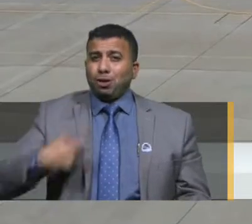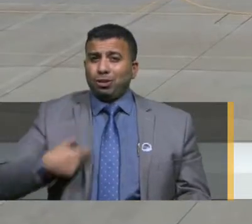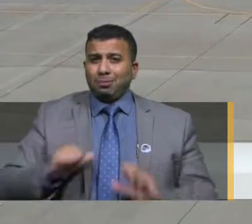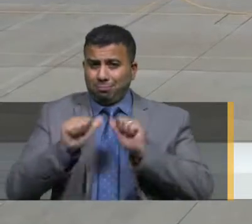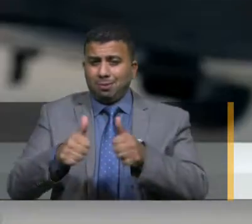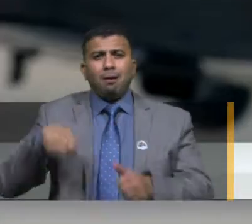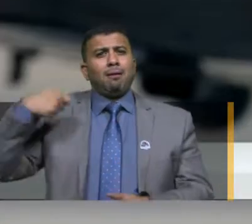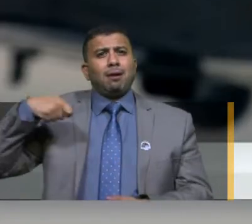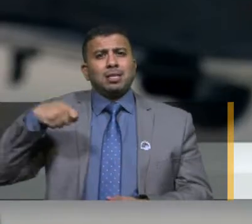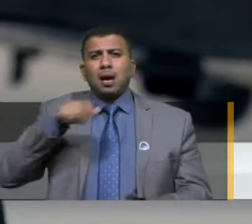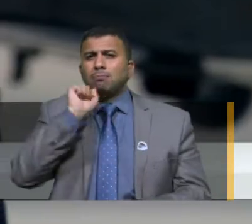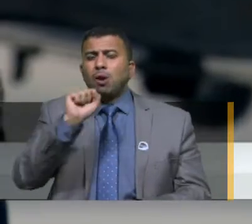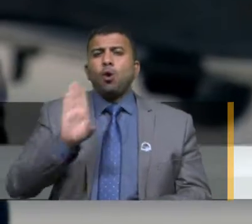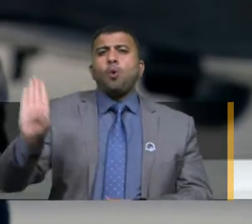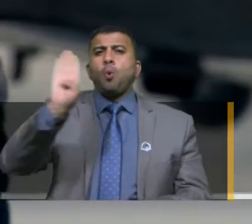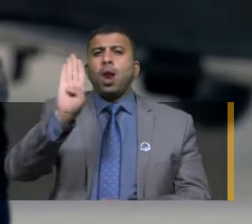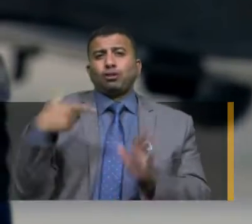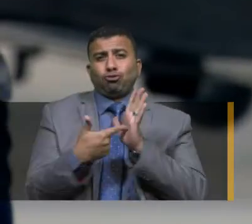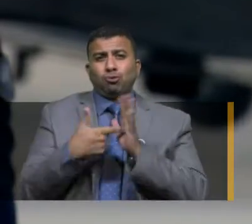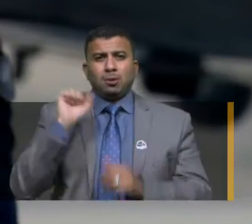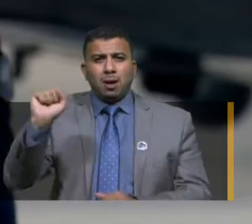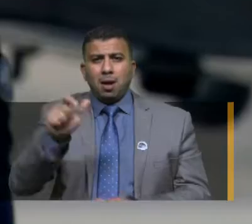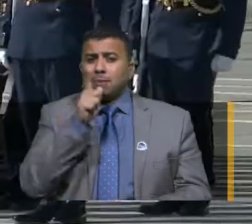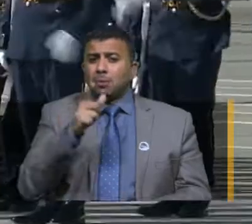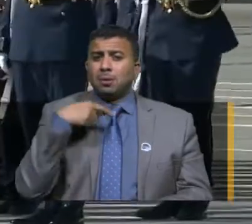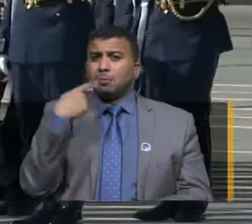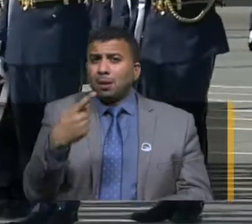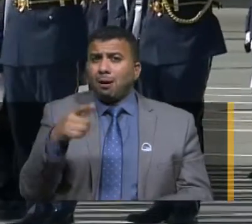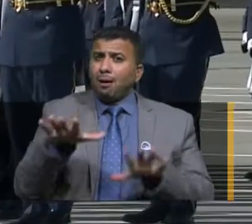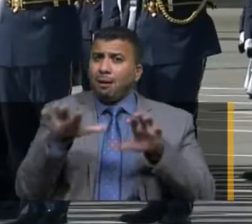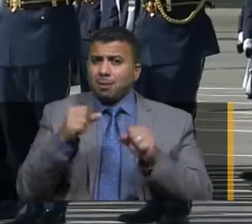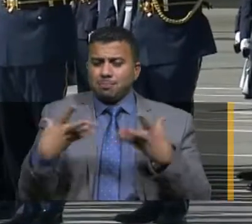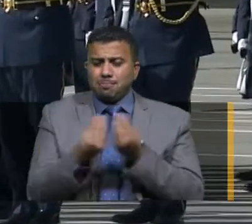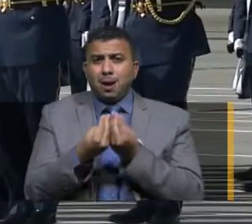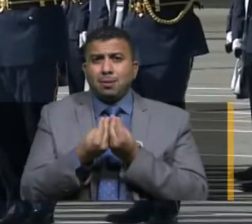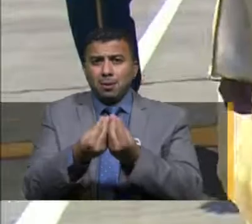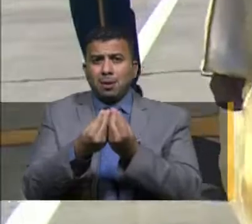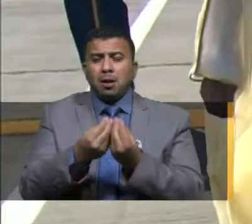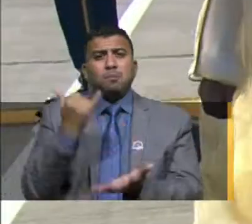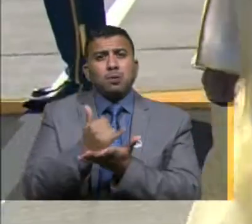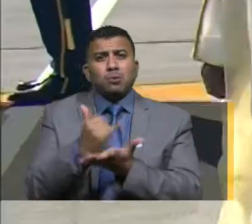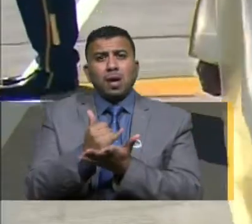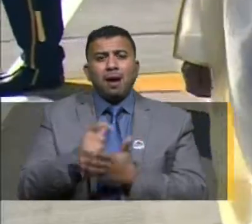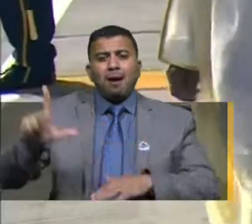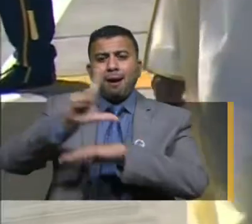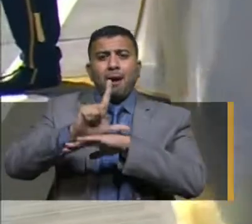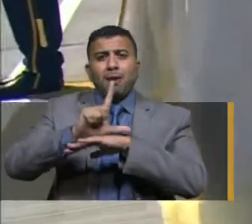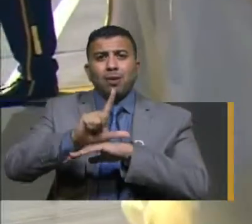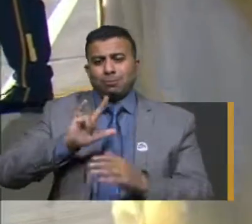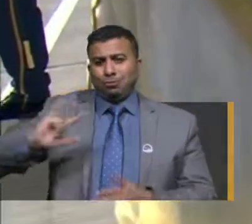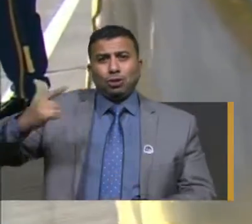المنصة الرئيسية في ميدان الكلية ليقوم سموه، بعدها يرافقه قائد كلية خليفة بن زايد